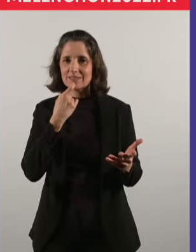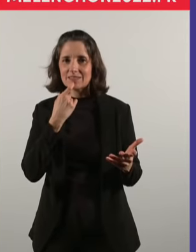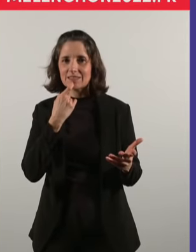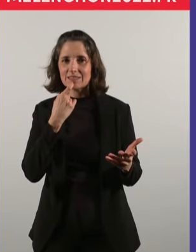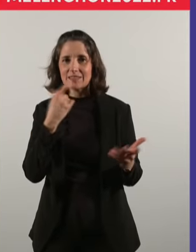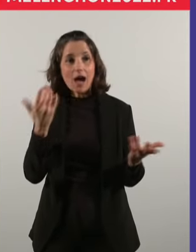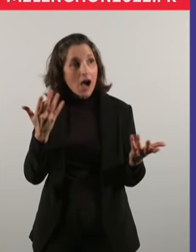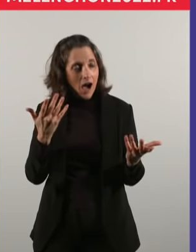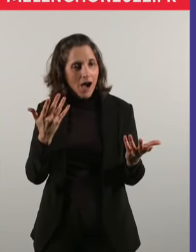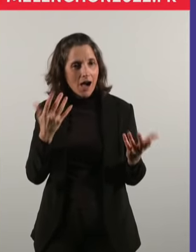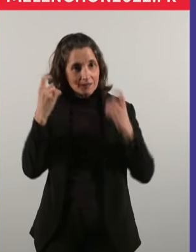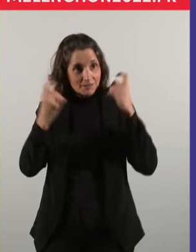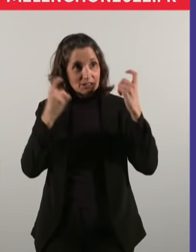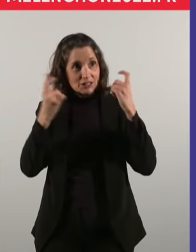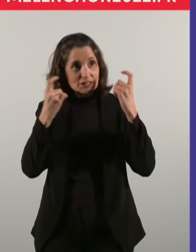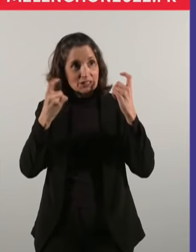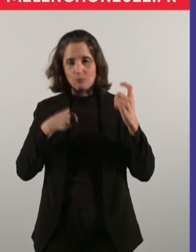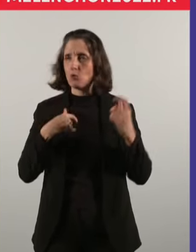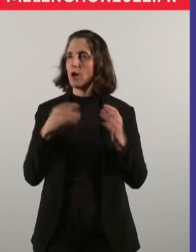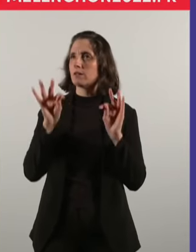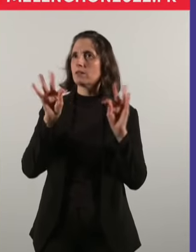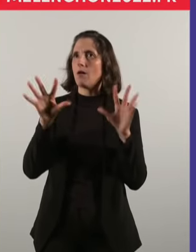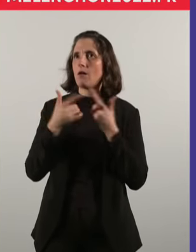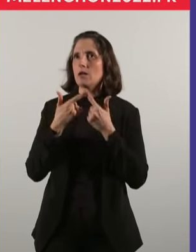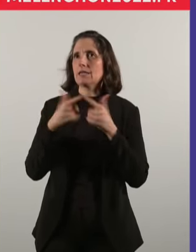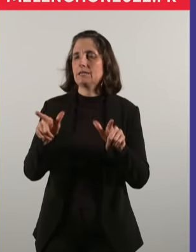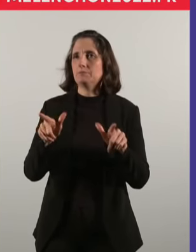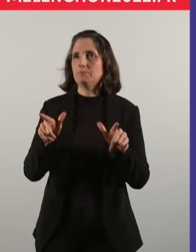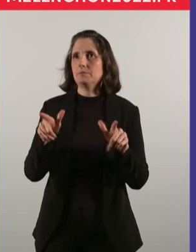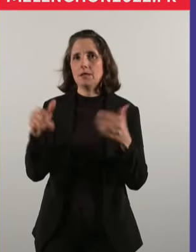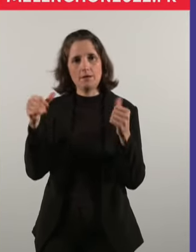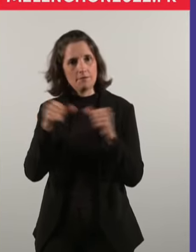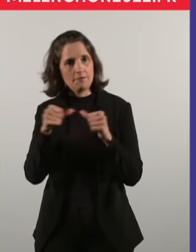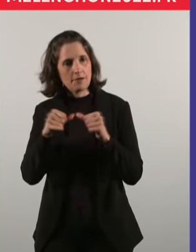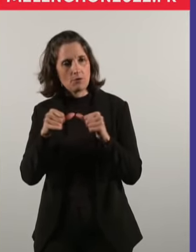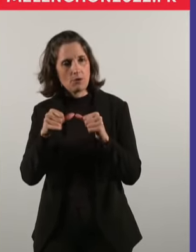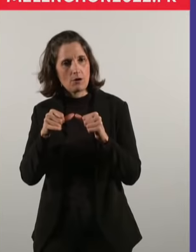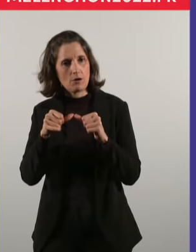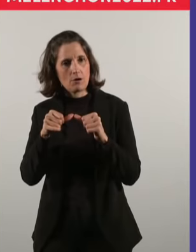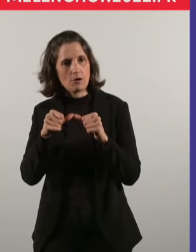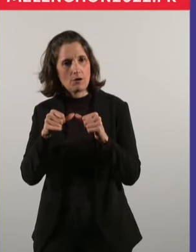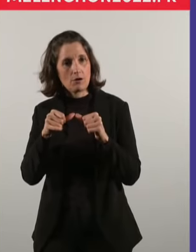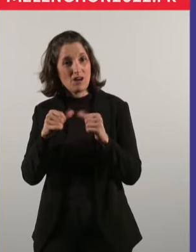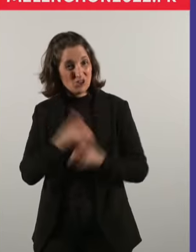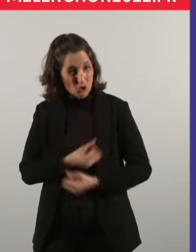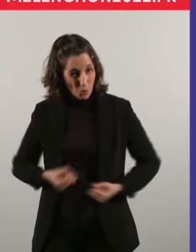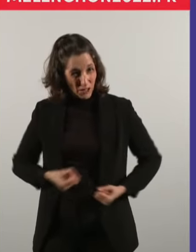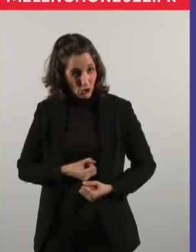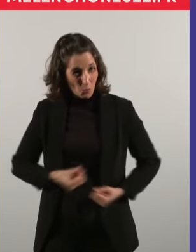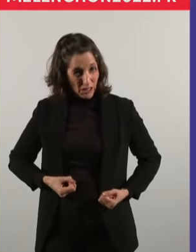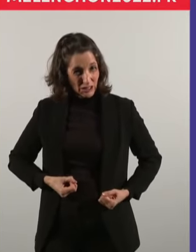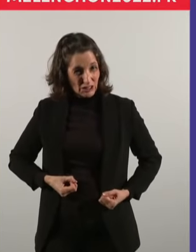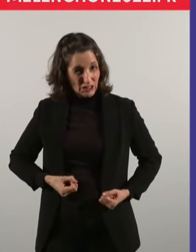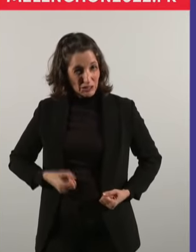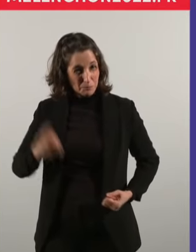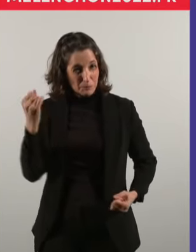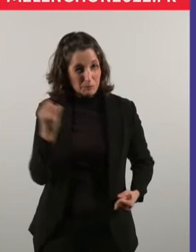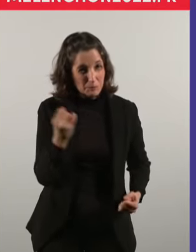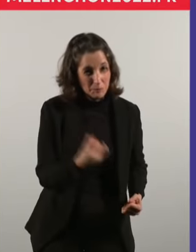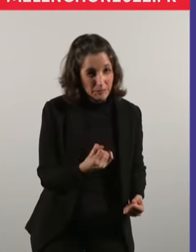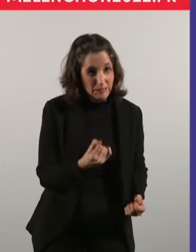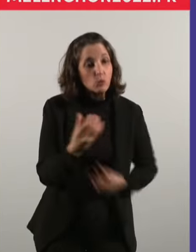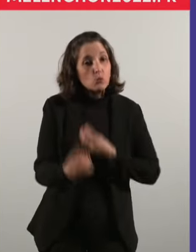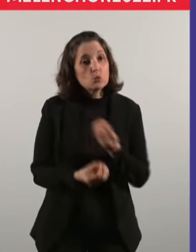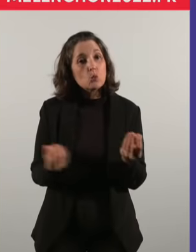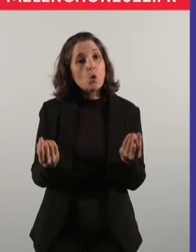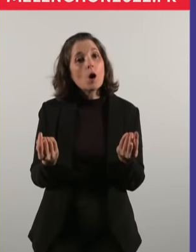Autrement dit, est-ce que le temps libéré va produire encore plus de chômage, c'est-à-dire de l'inactivité forcée ? Ou bien est-ce qu'il va